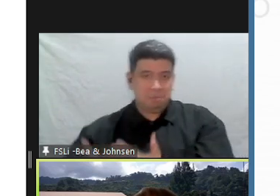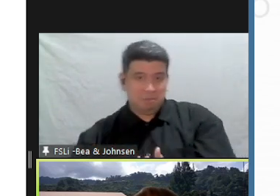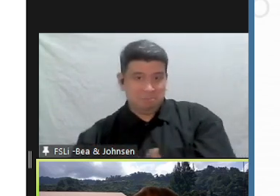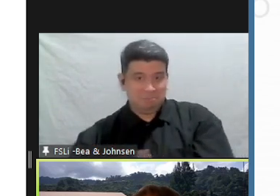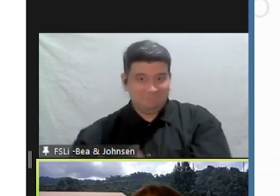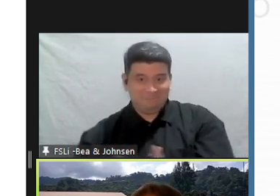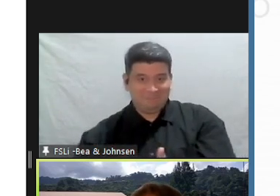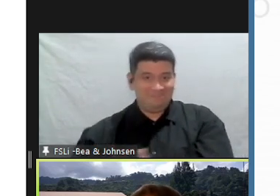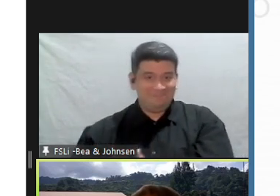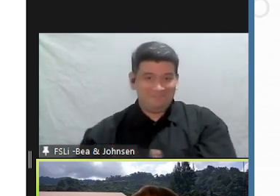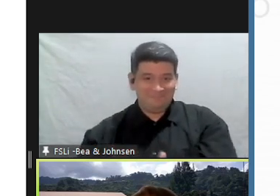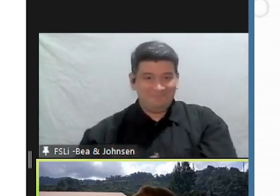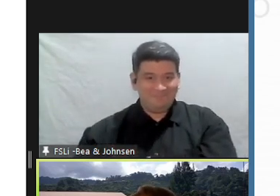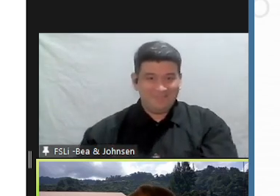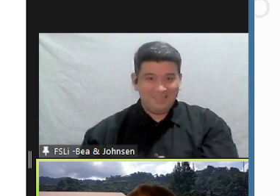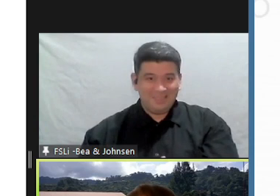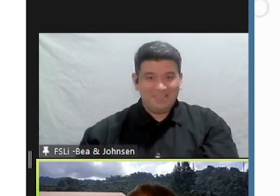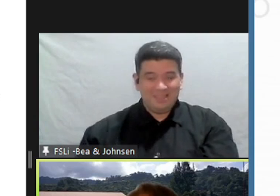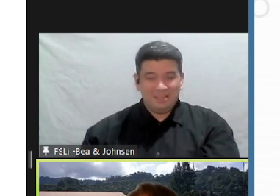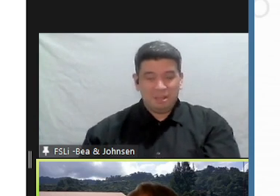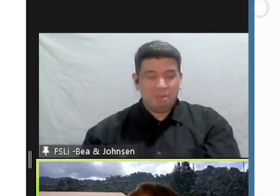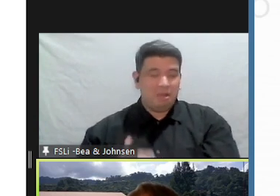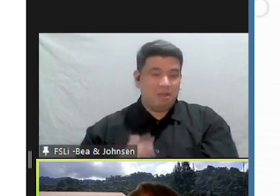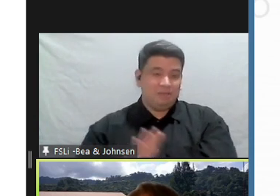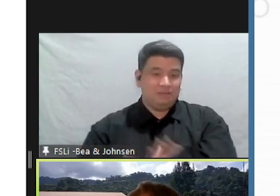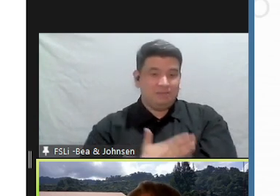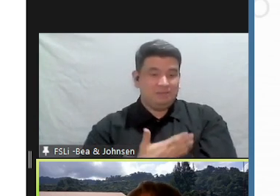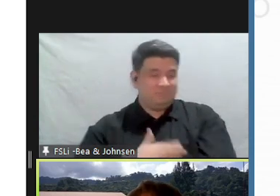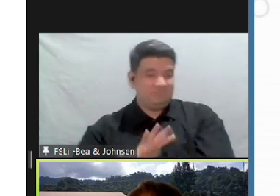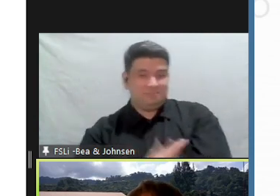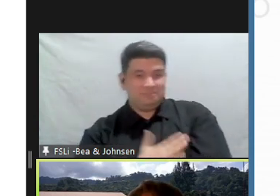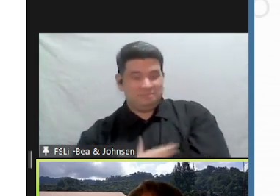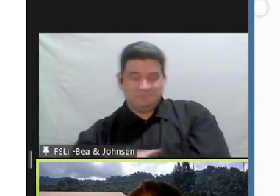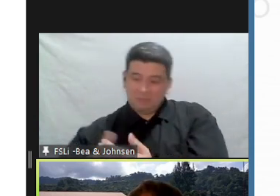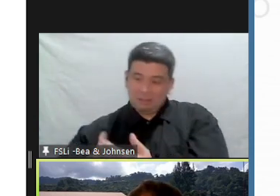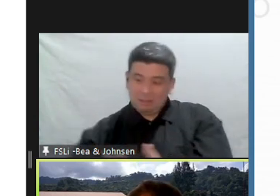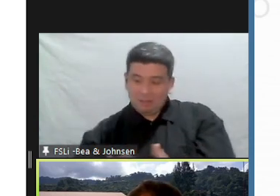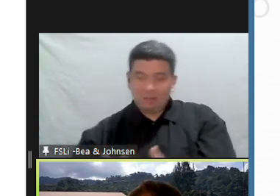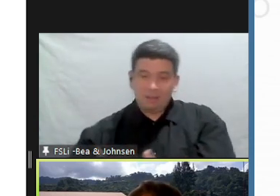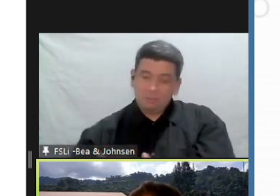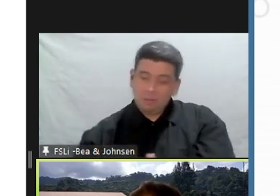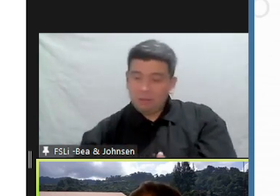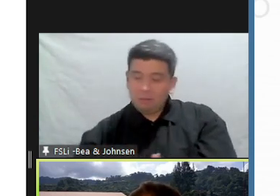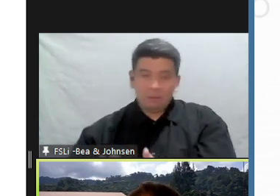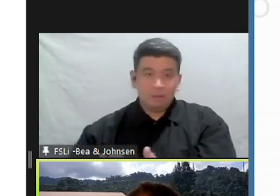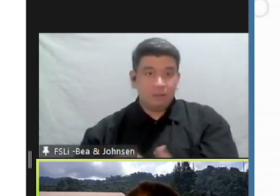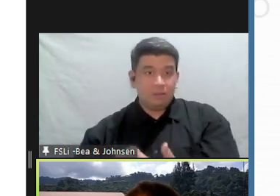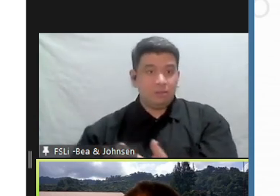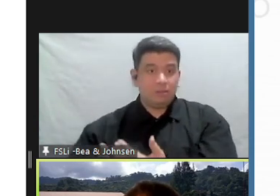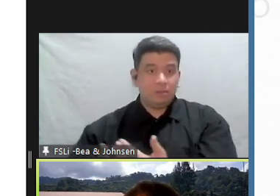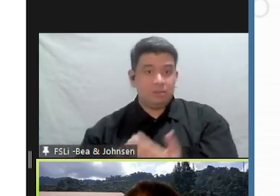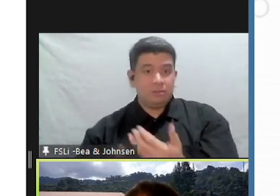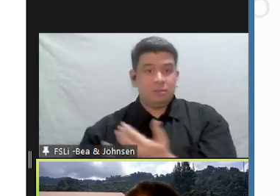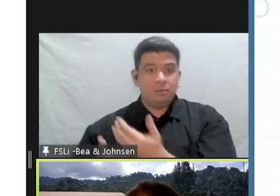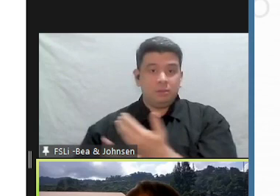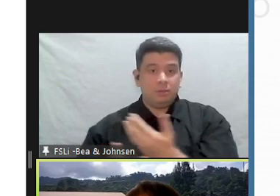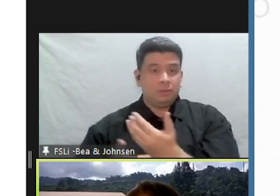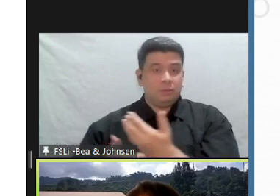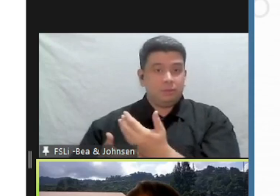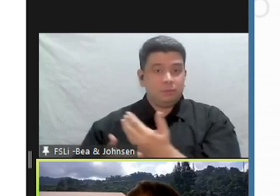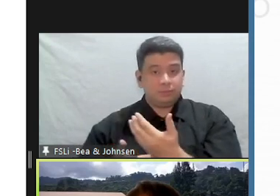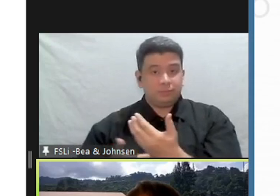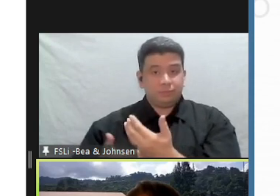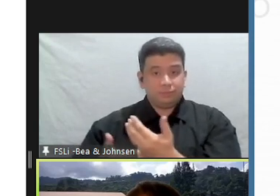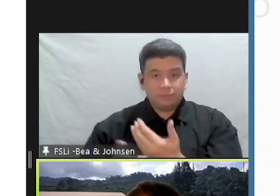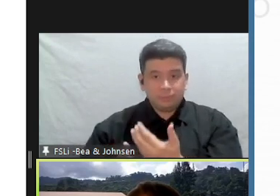yung mga lalabay na kinakanta. Tinuturuan sila itong picture na to kung paano mag